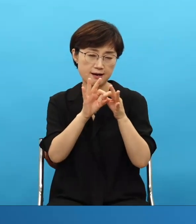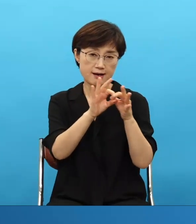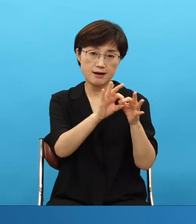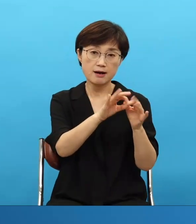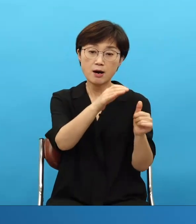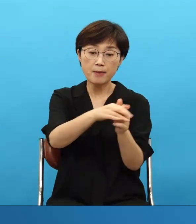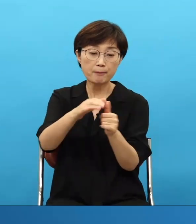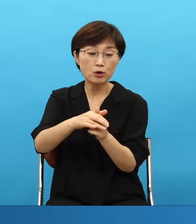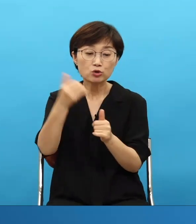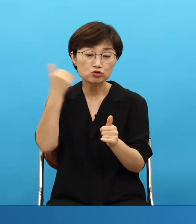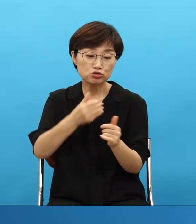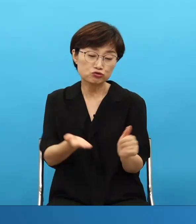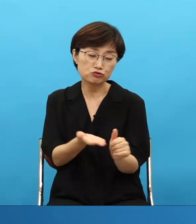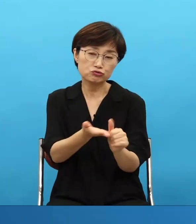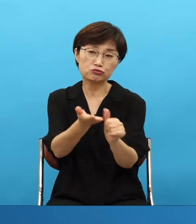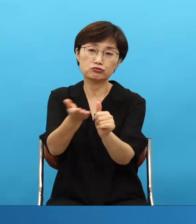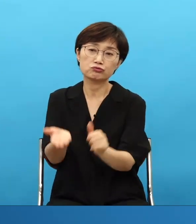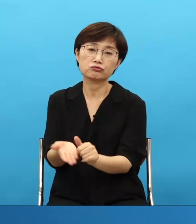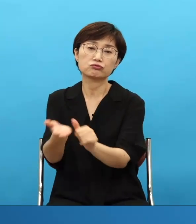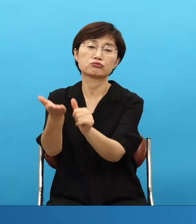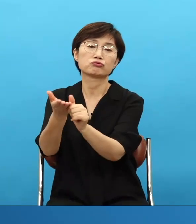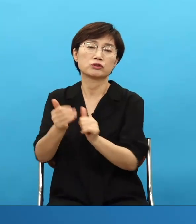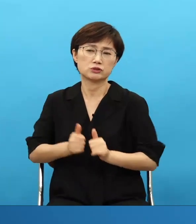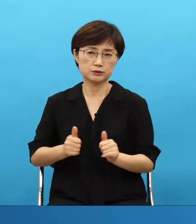전도자를 끊임없이 양성하고 있습니다.